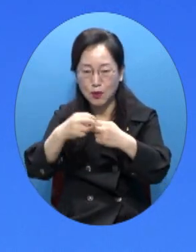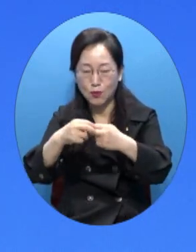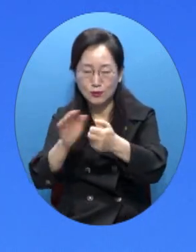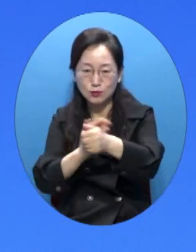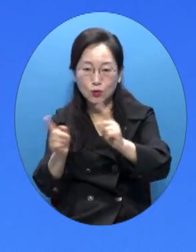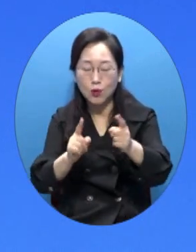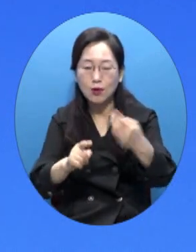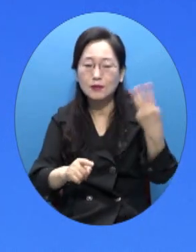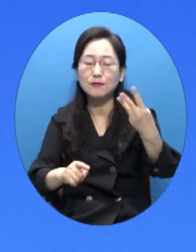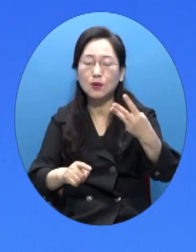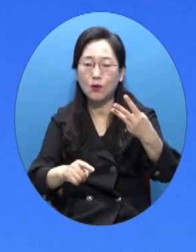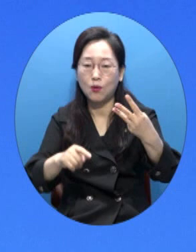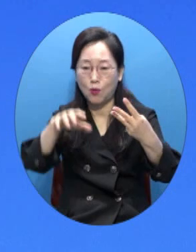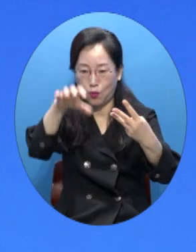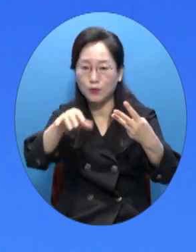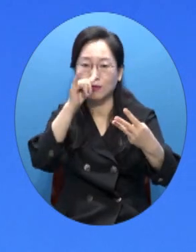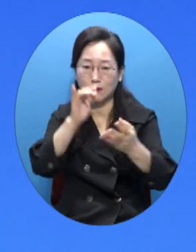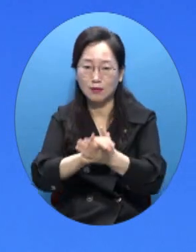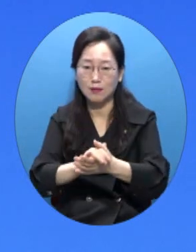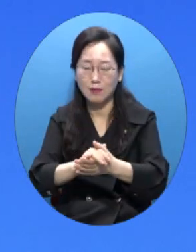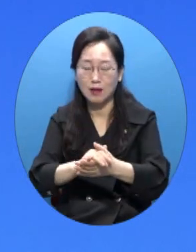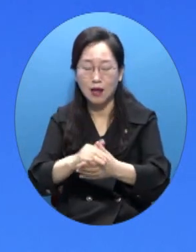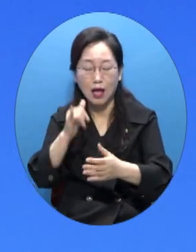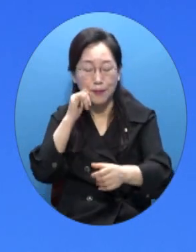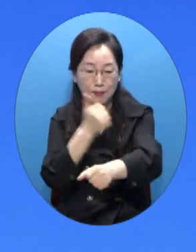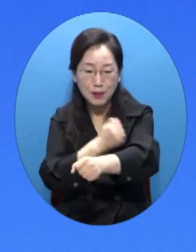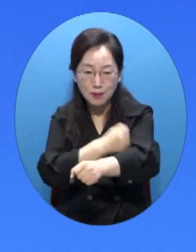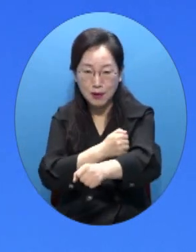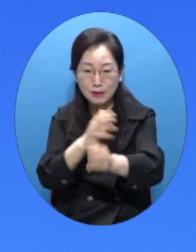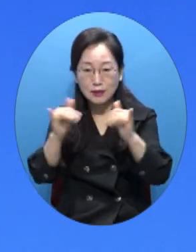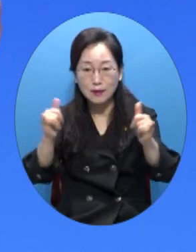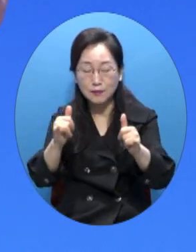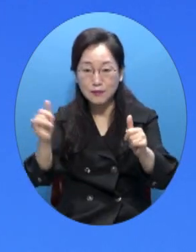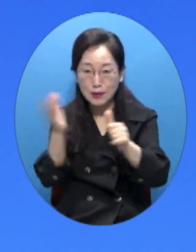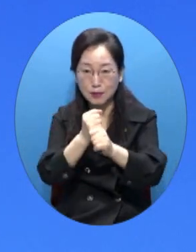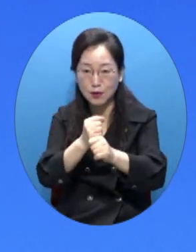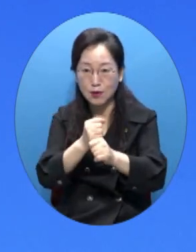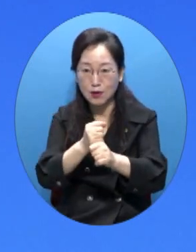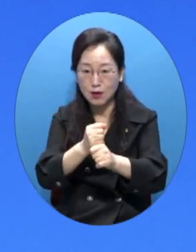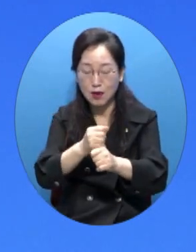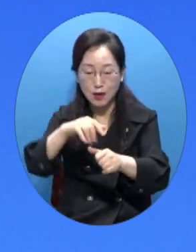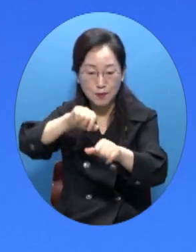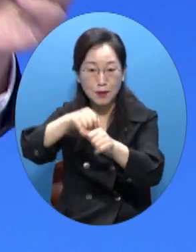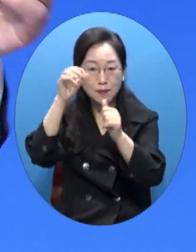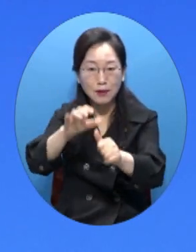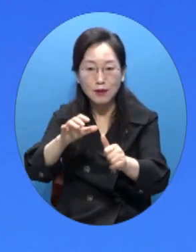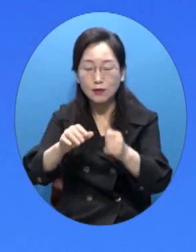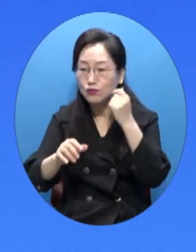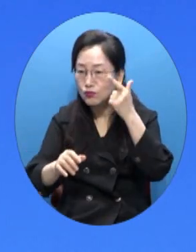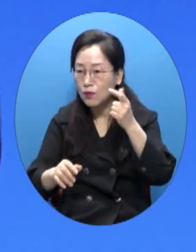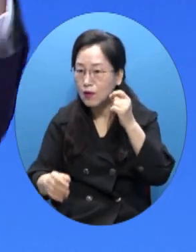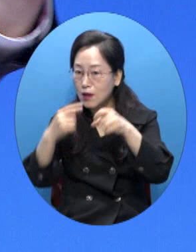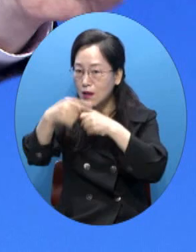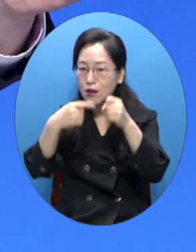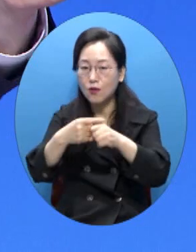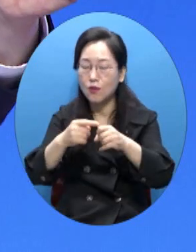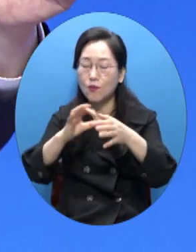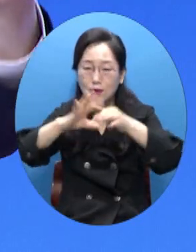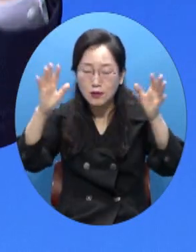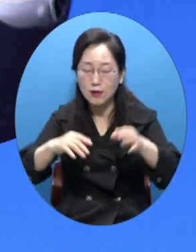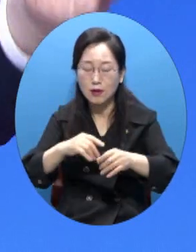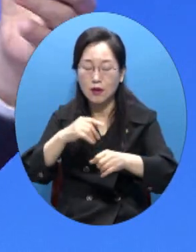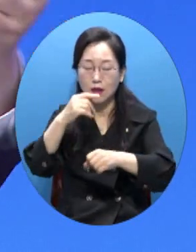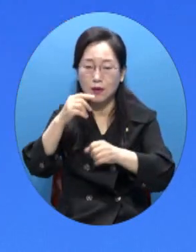3,000개입니다. 3,000개 병원에서 마약 환자가 잡혀서 형을 받으면 그 6개월이고 1년이고 완치될 때까지 병원에